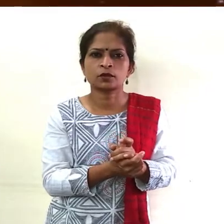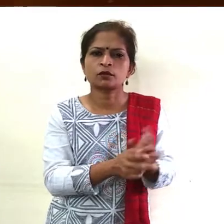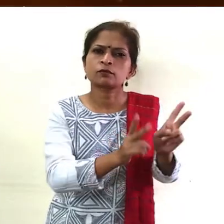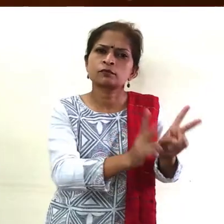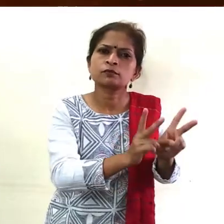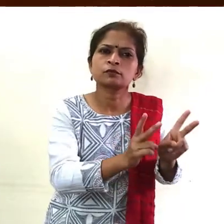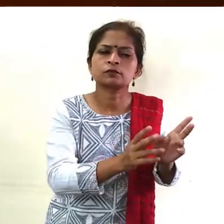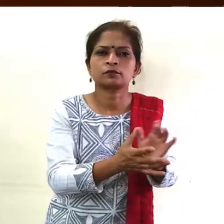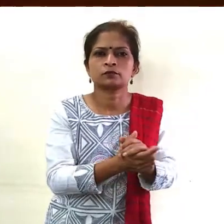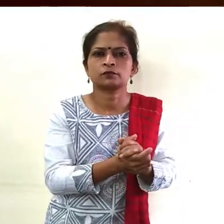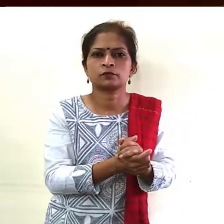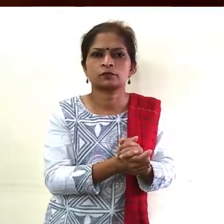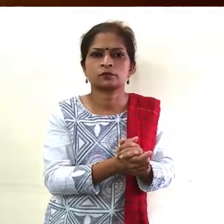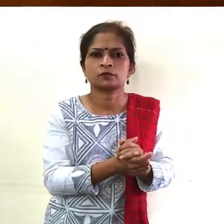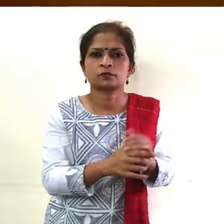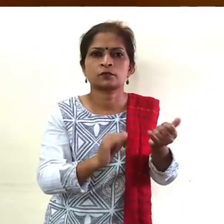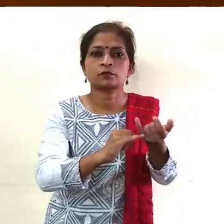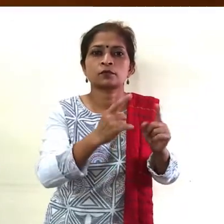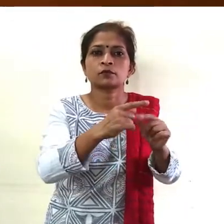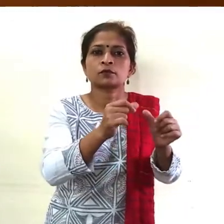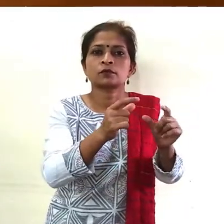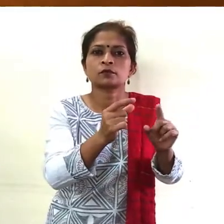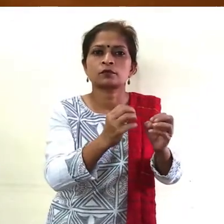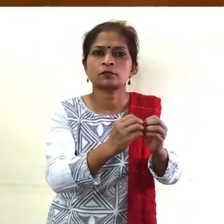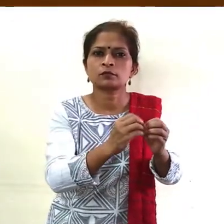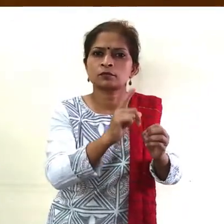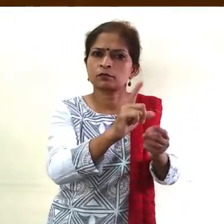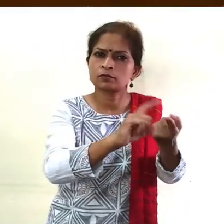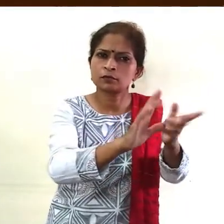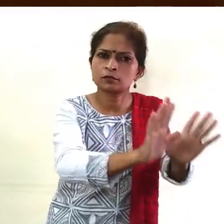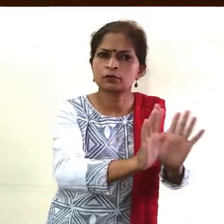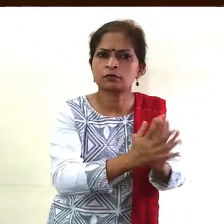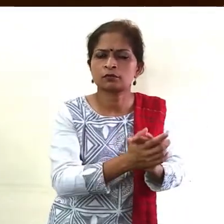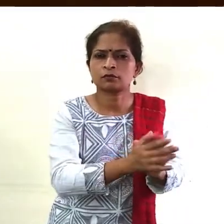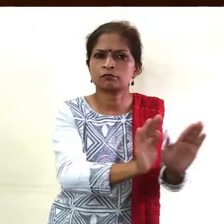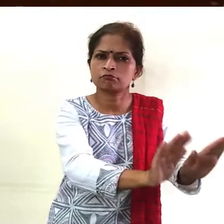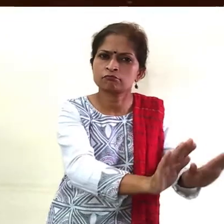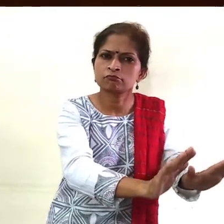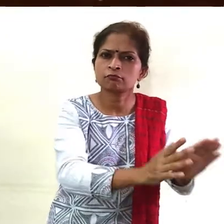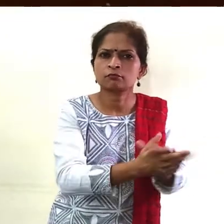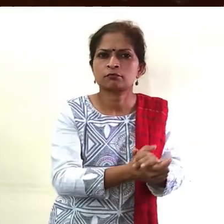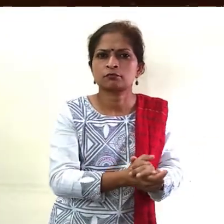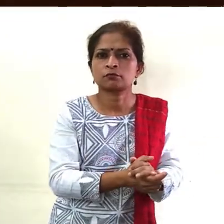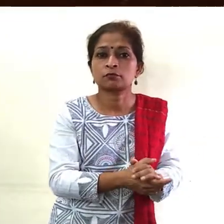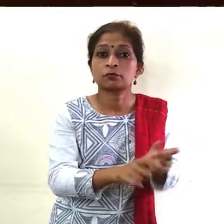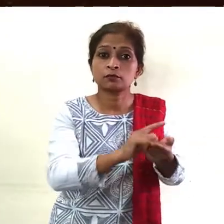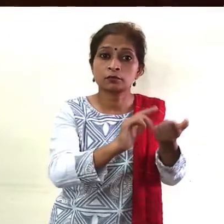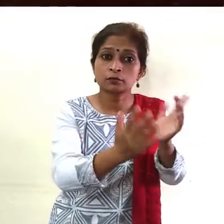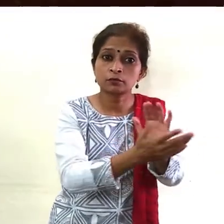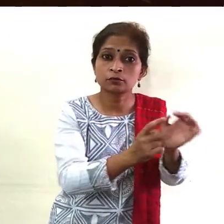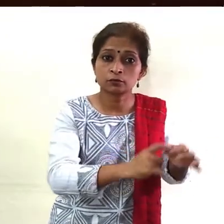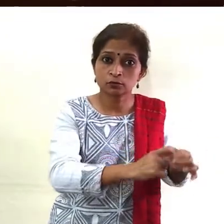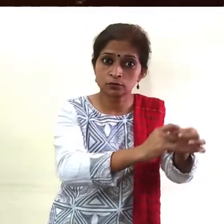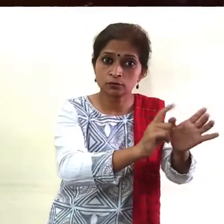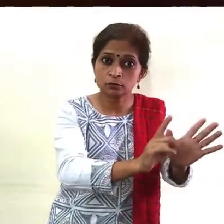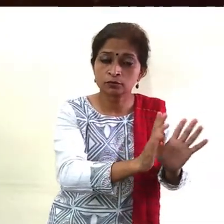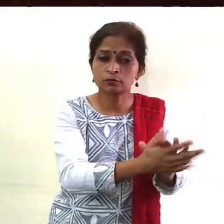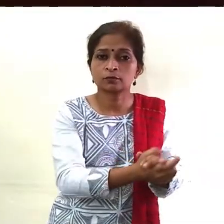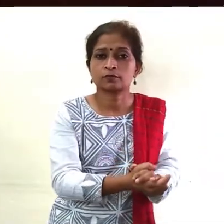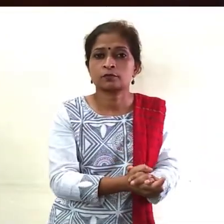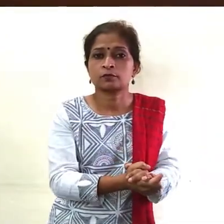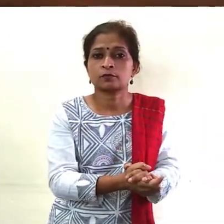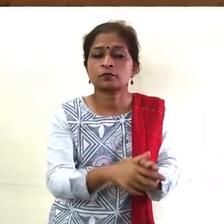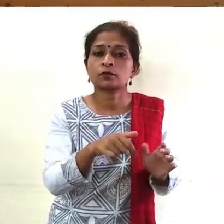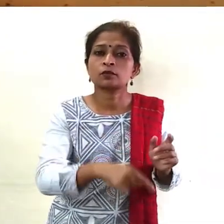या ठहराव यानी कि वैसा नहीं, इनर्शिया जिसे हम बोलेंगे सही मायने में, वो पृथ्वी का गुण है, इसलिए